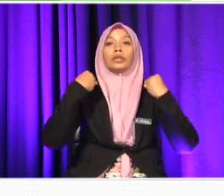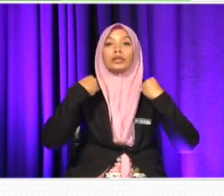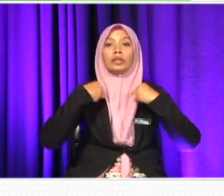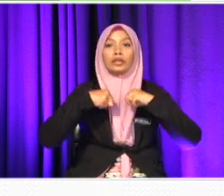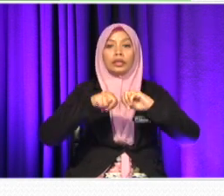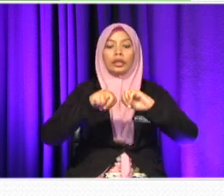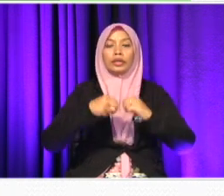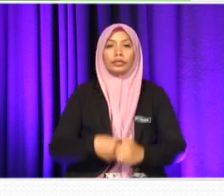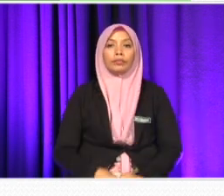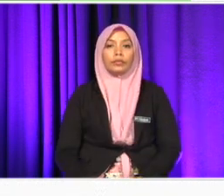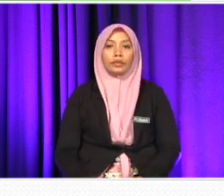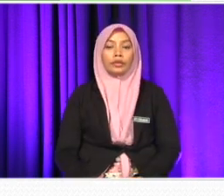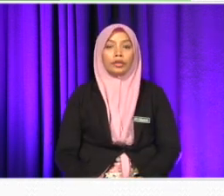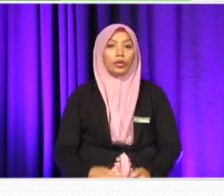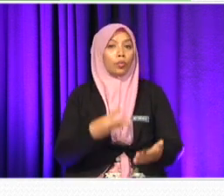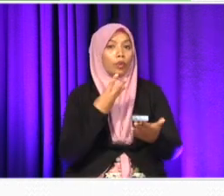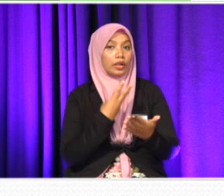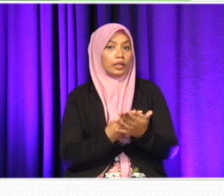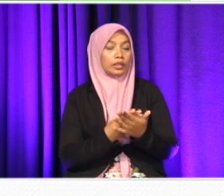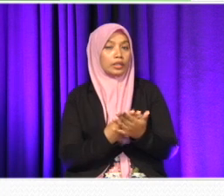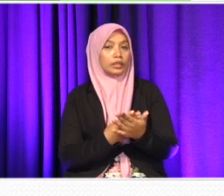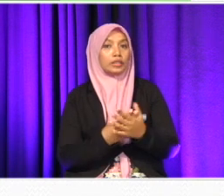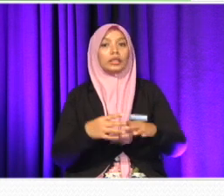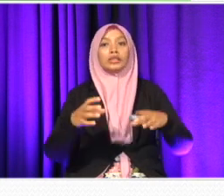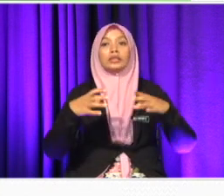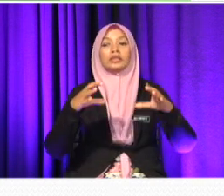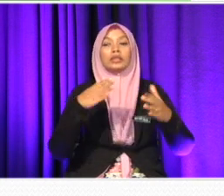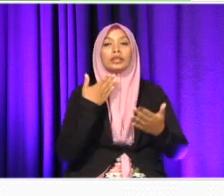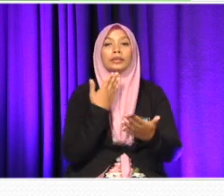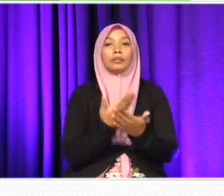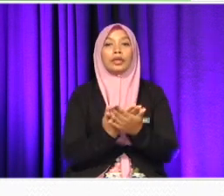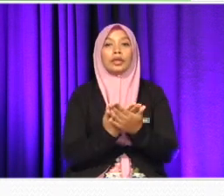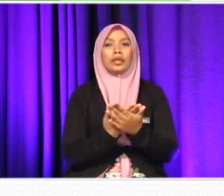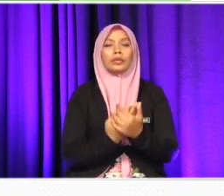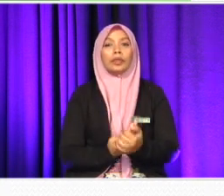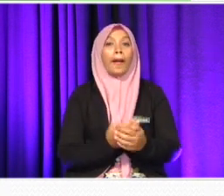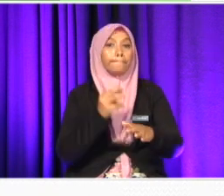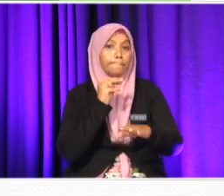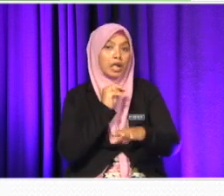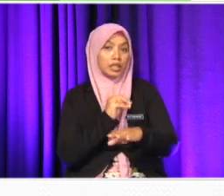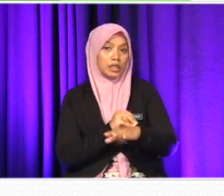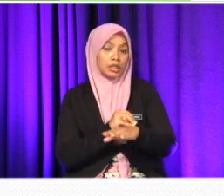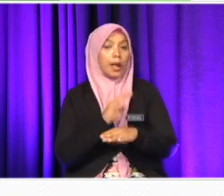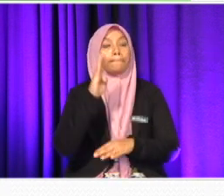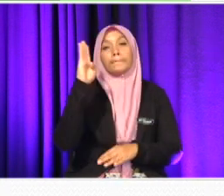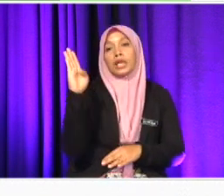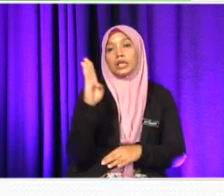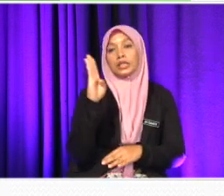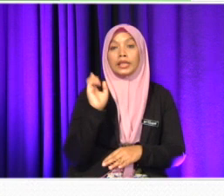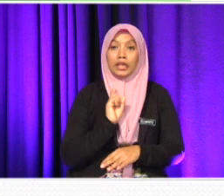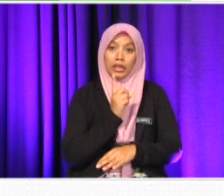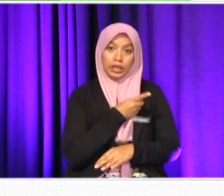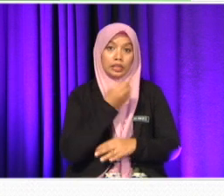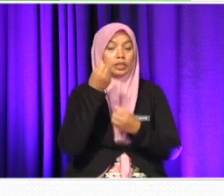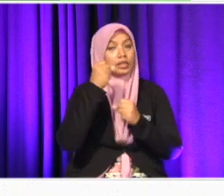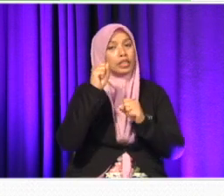secara berkala tentang kedudukan keuangan pada Penghujung sesuatu tempo keuangan biasanya kita sediakan di